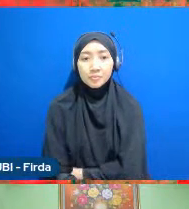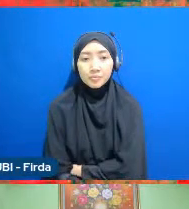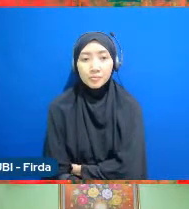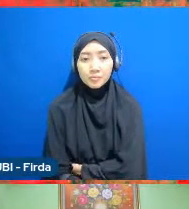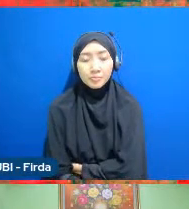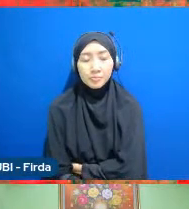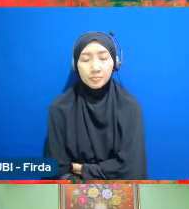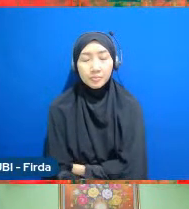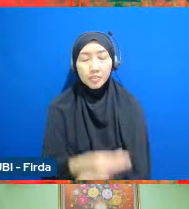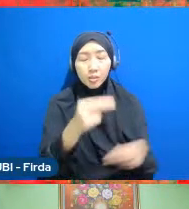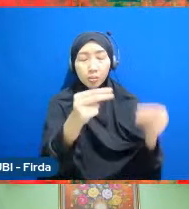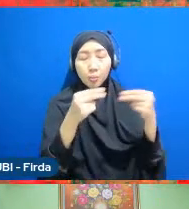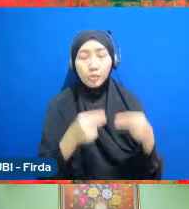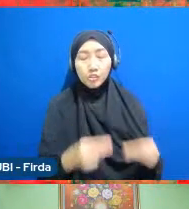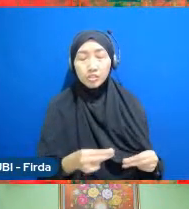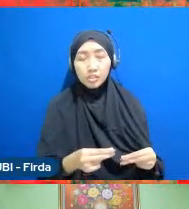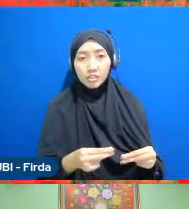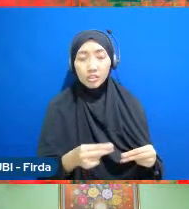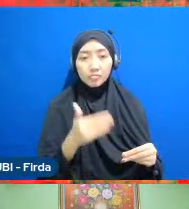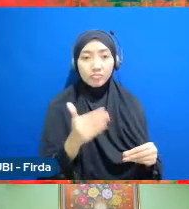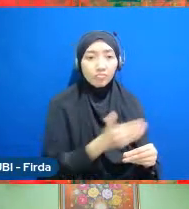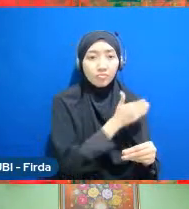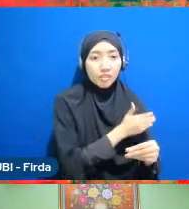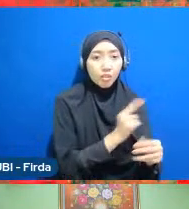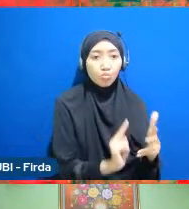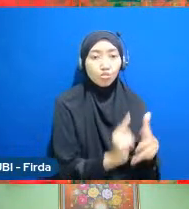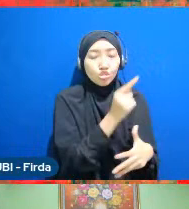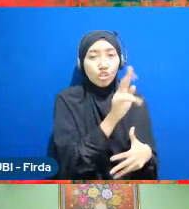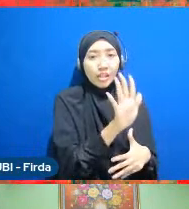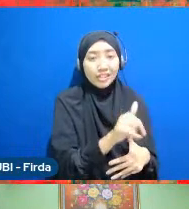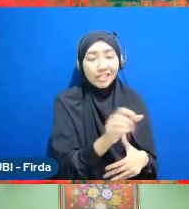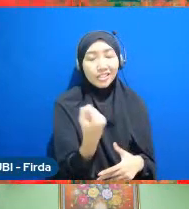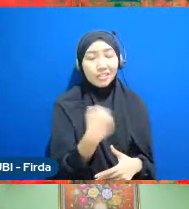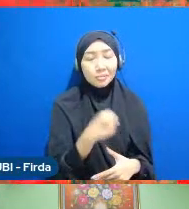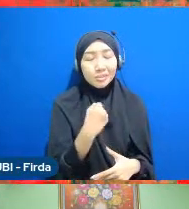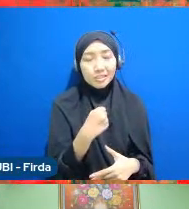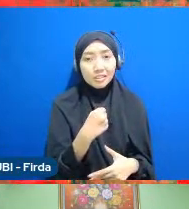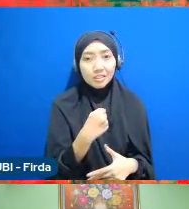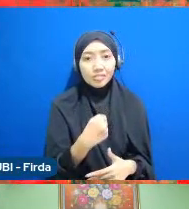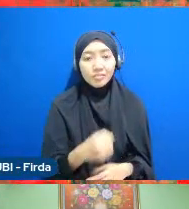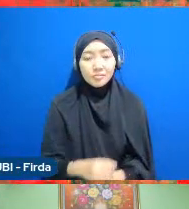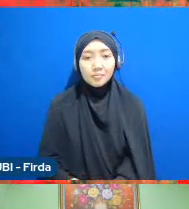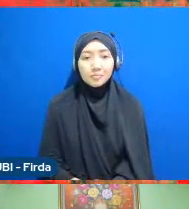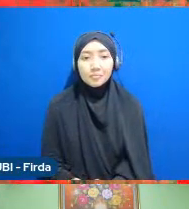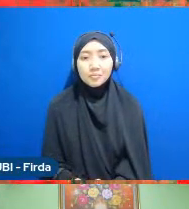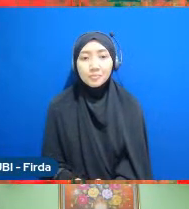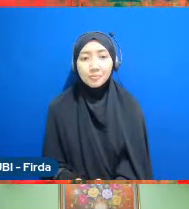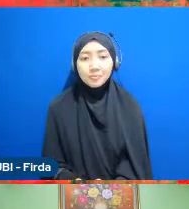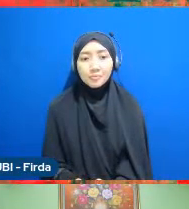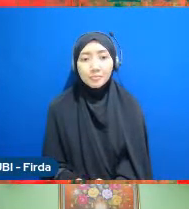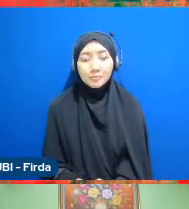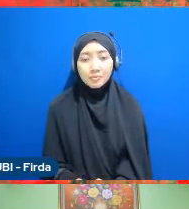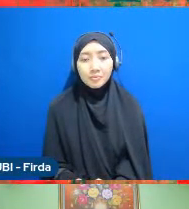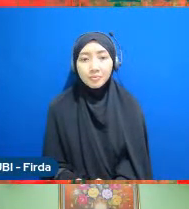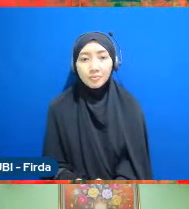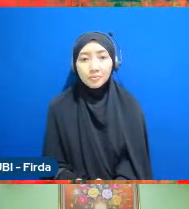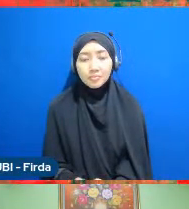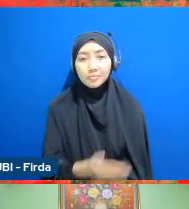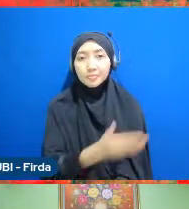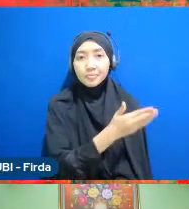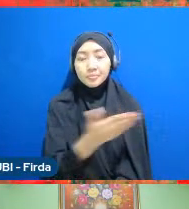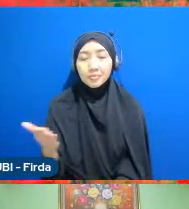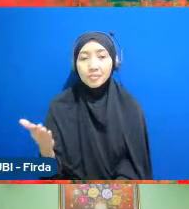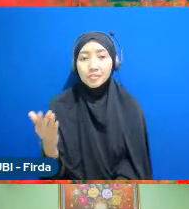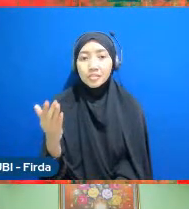flyer yang sudah lewat tidak bisa tampil, tidak tampil di akun sahabat. Pastikan sahabat tidak